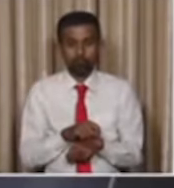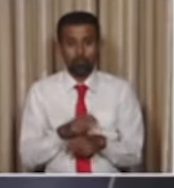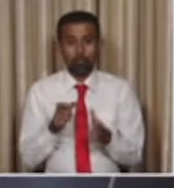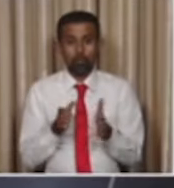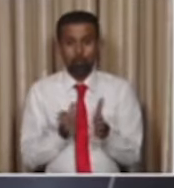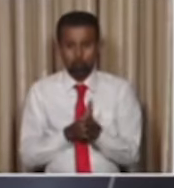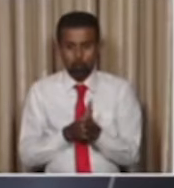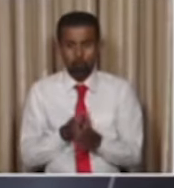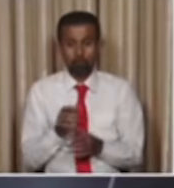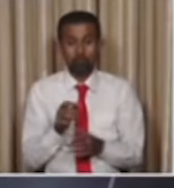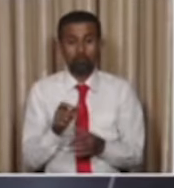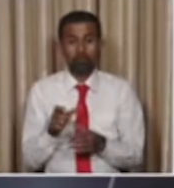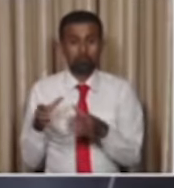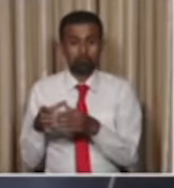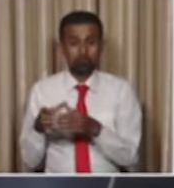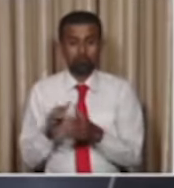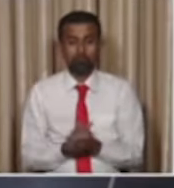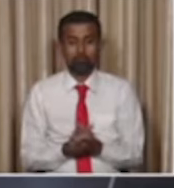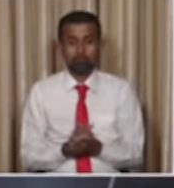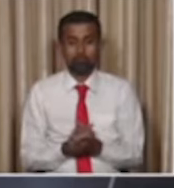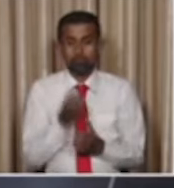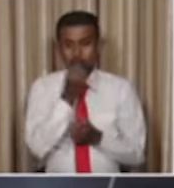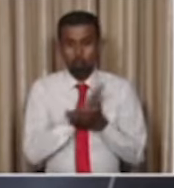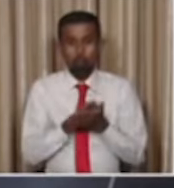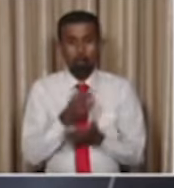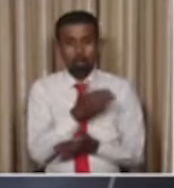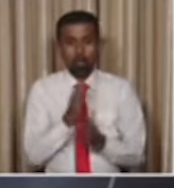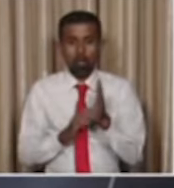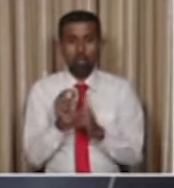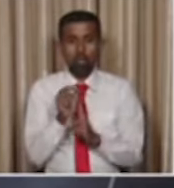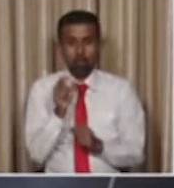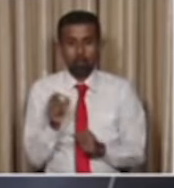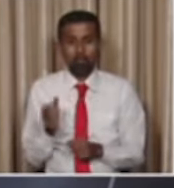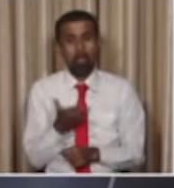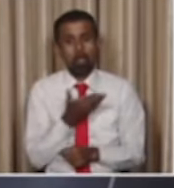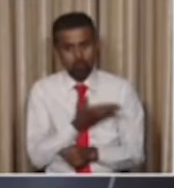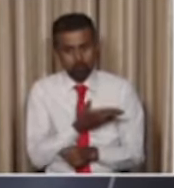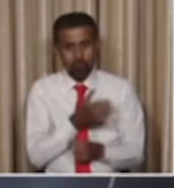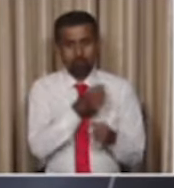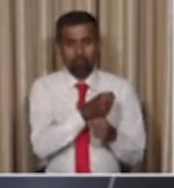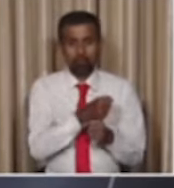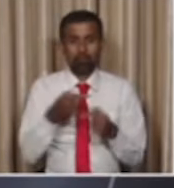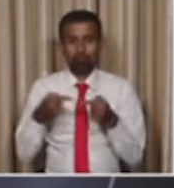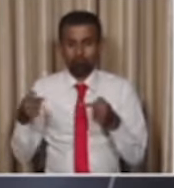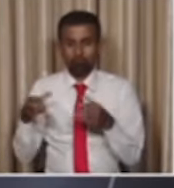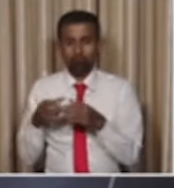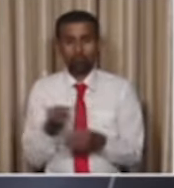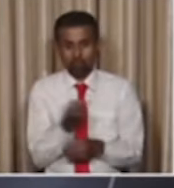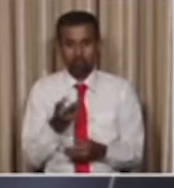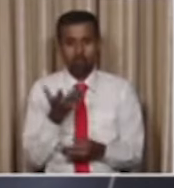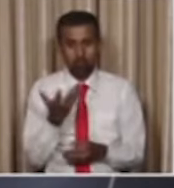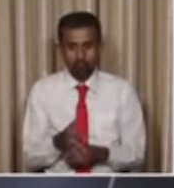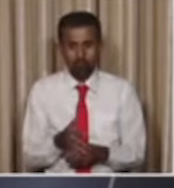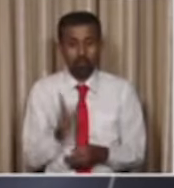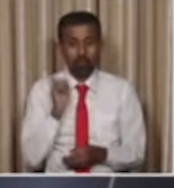කාරක සභාවලත් ඒ වගේම ආපන ශාලාවෙත් මැතිමතුරු හිටියා ආණ්ඩු පක්ෂෙත් විපක්ෂෙත් දෙකම හිටියා